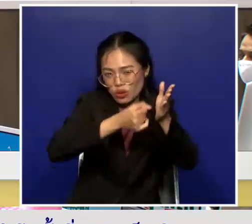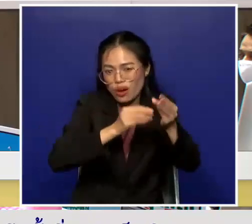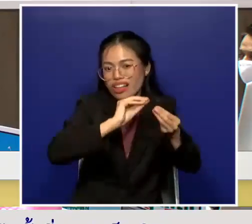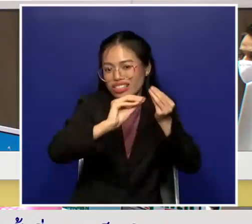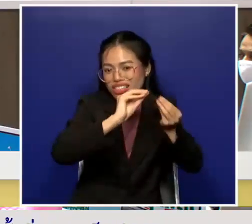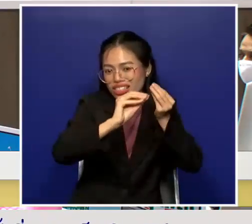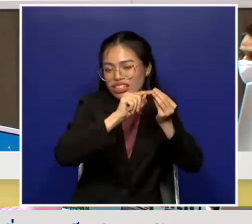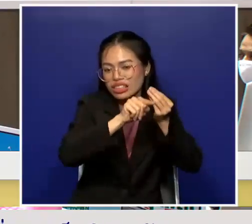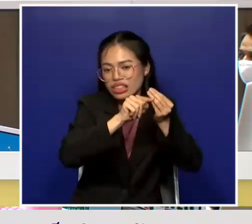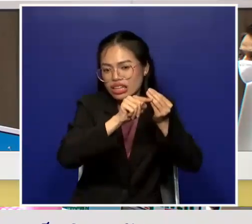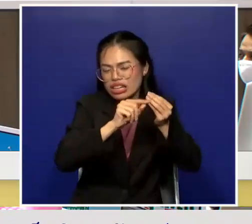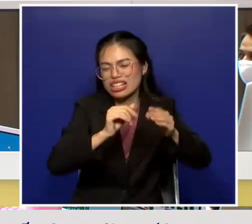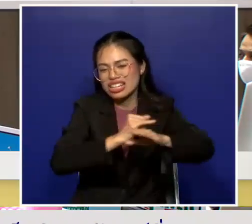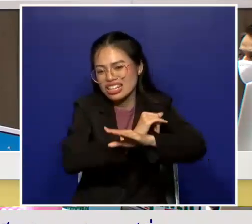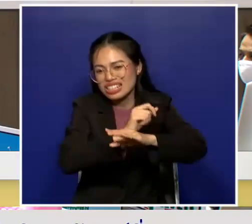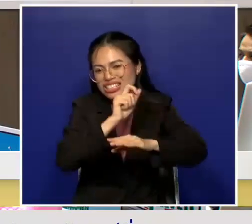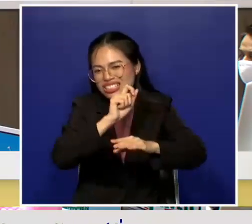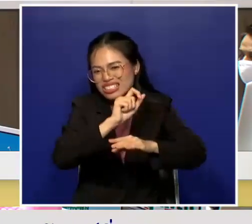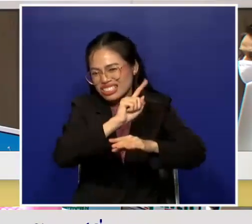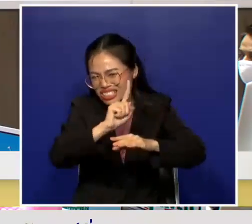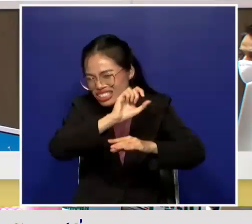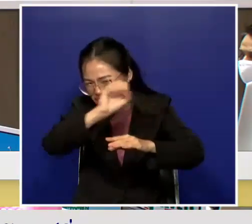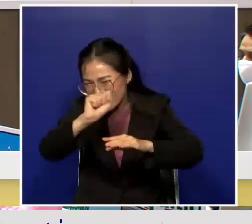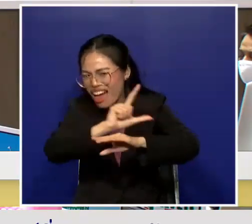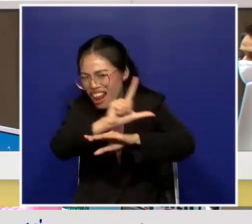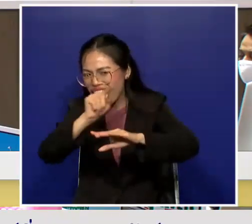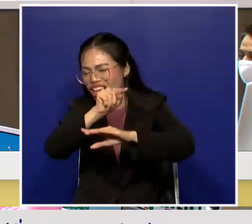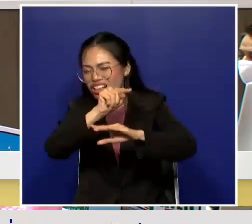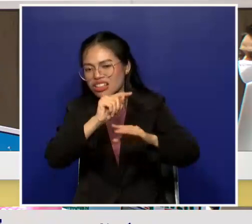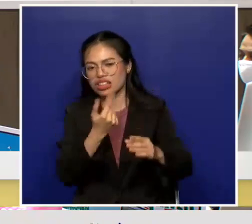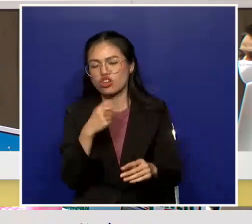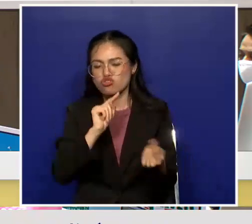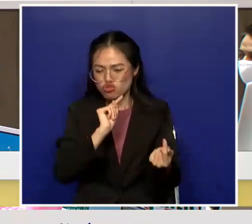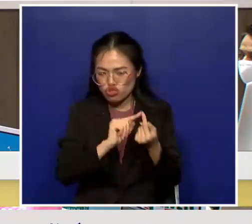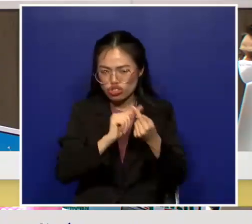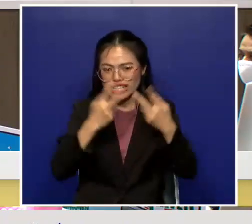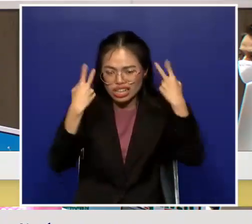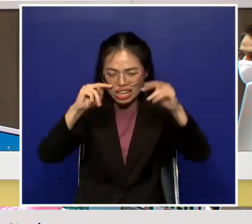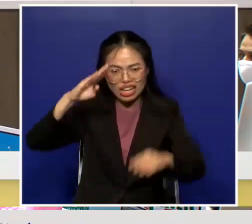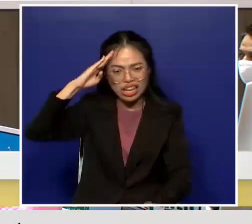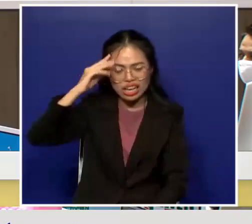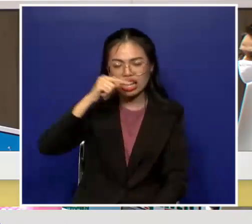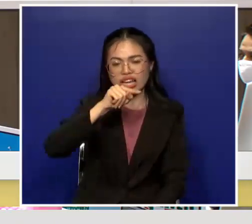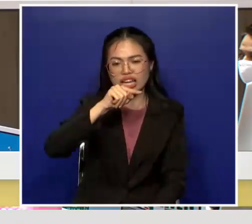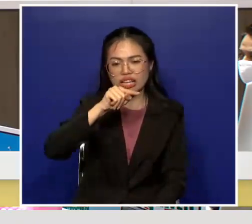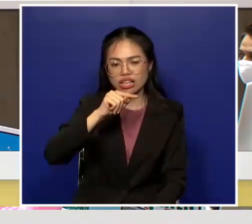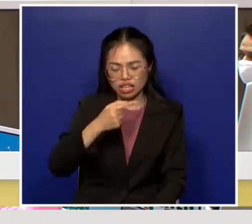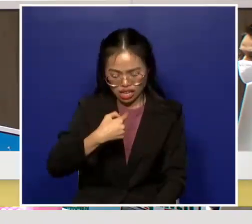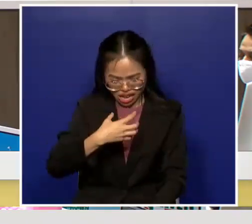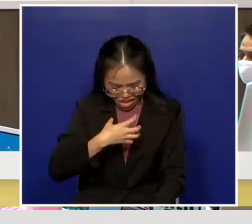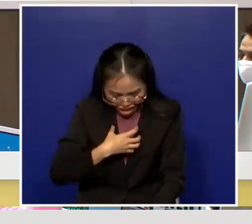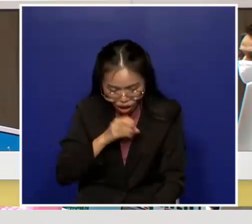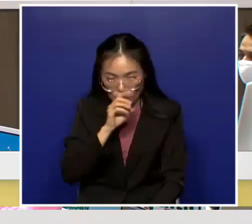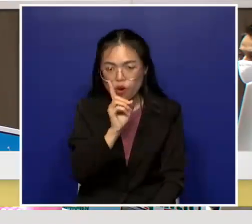ป็นวิธีพิเศษเหมือนกันนะในช่วงที่นายประยุทธ์มีอำนาจนี่แหละครับและสิ่งที่ผมอยากจะบอกก็คือว่า